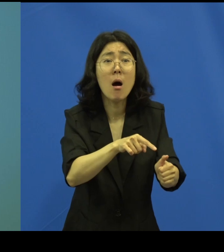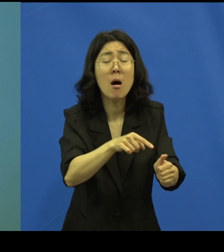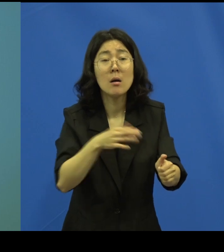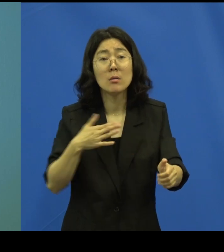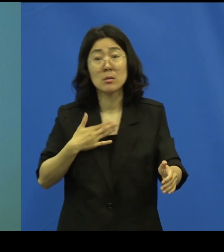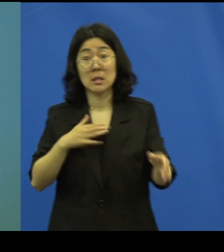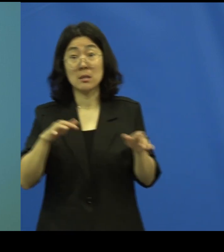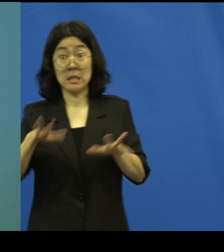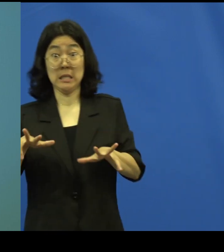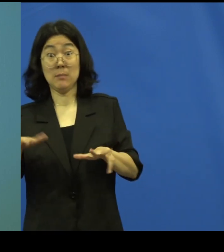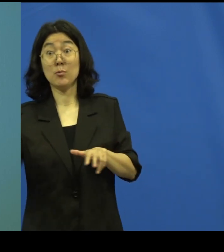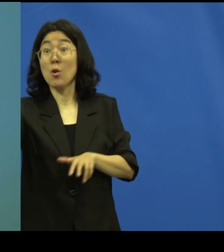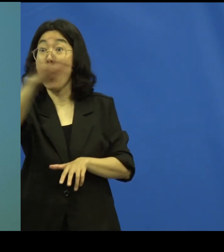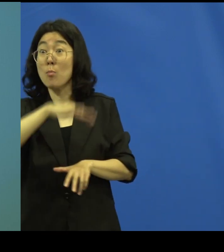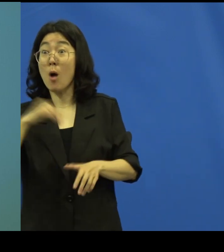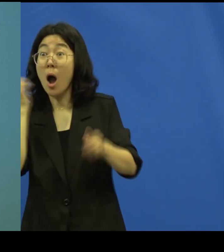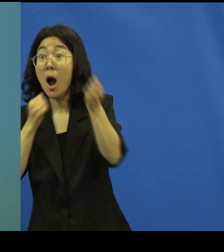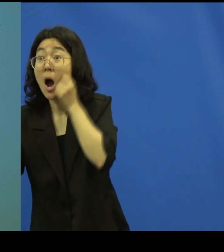내 기도가 무슨 의미가 있는가?